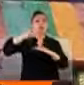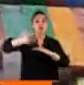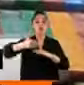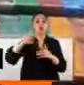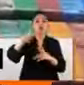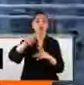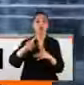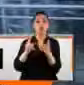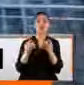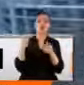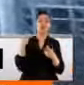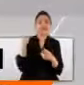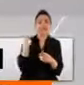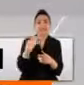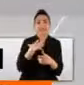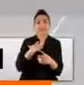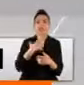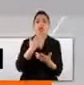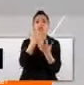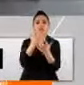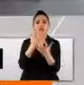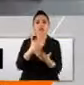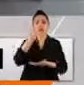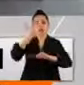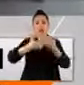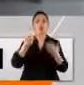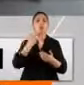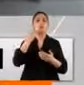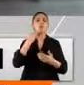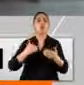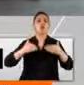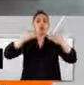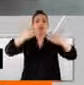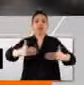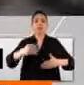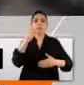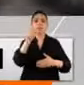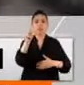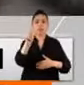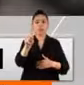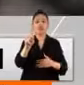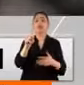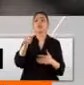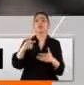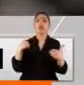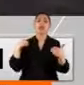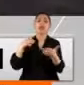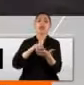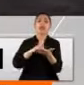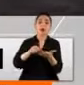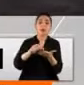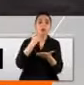dönemi için önerilerini de sıraladı. Borç erteleme girişiminin 2021 yılının tamamını kapsayacak